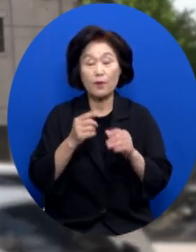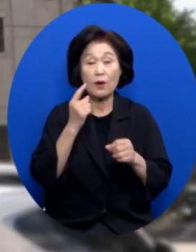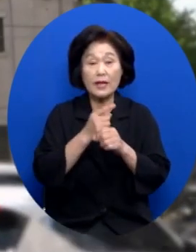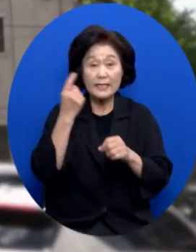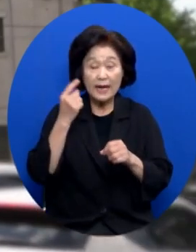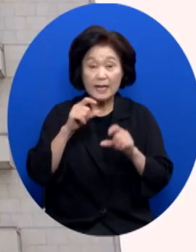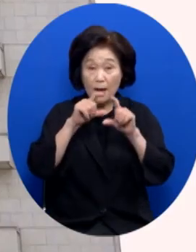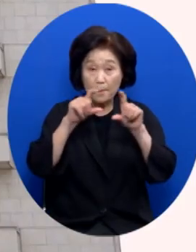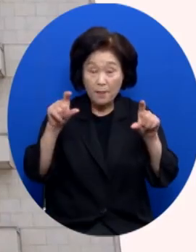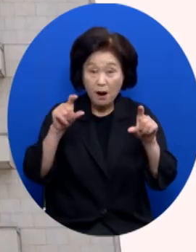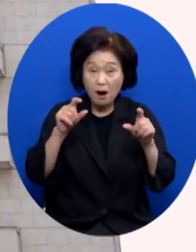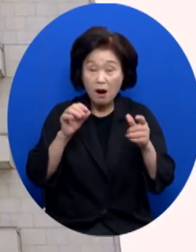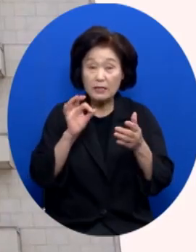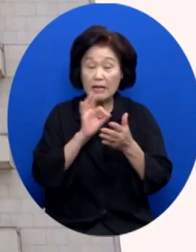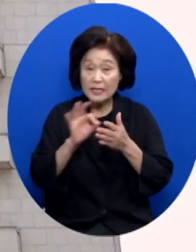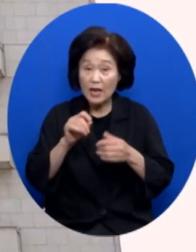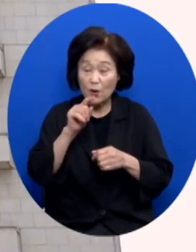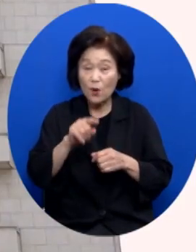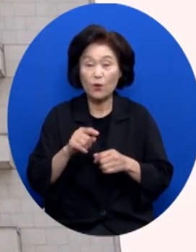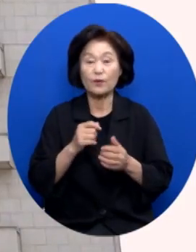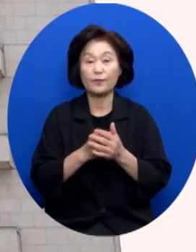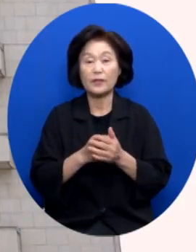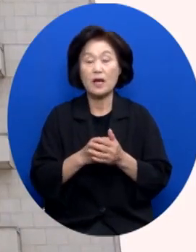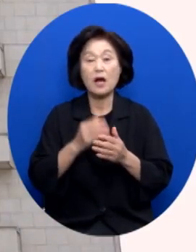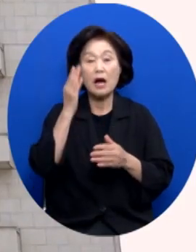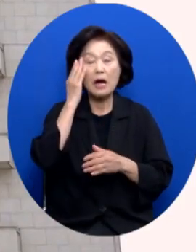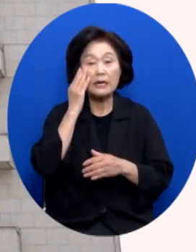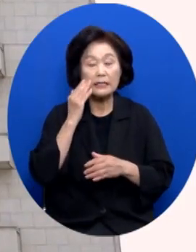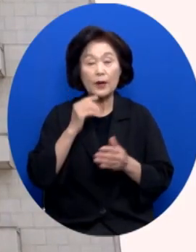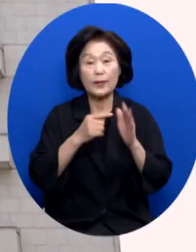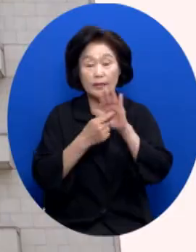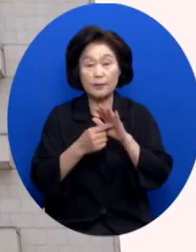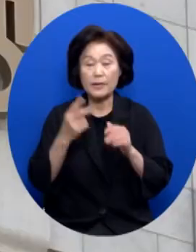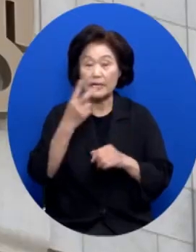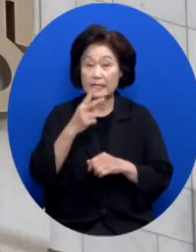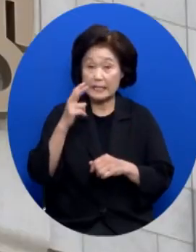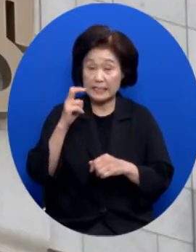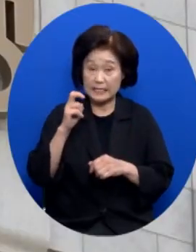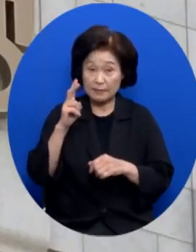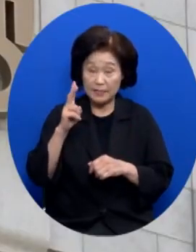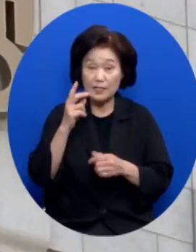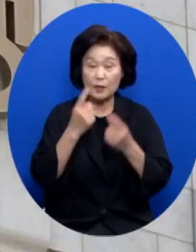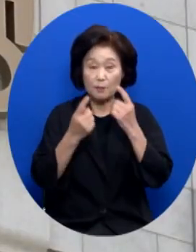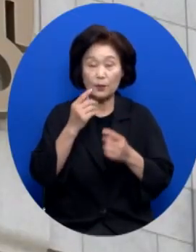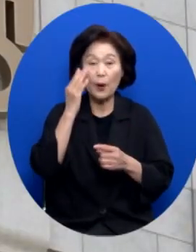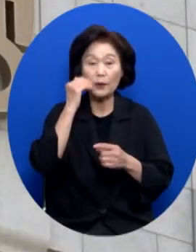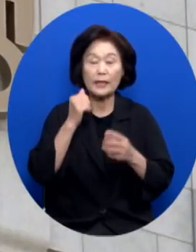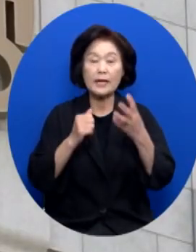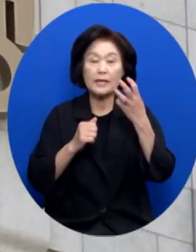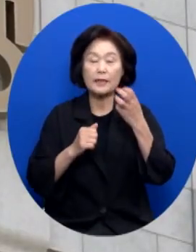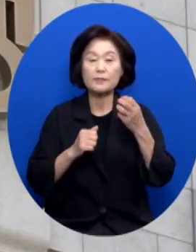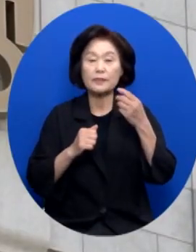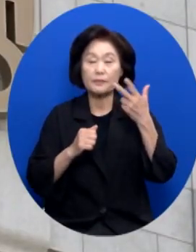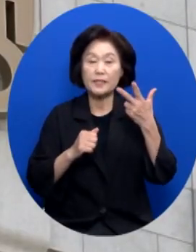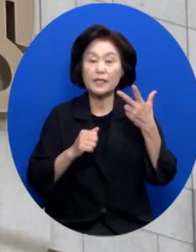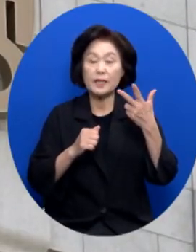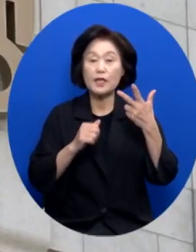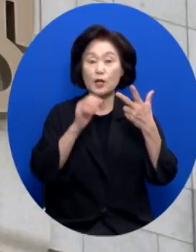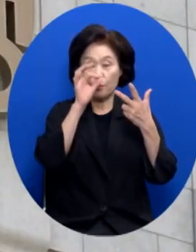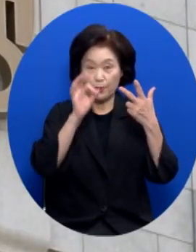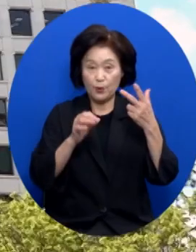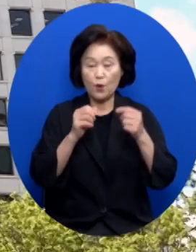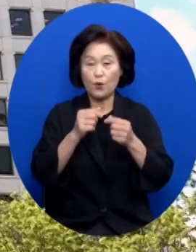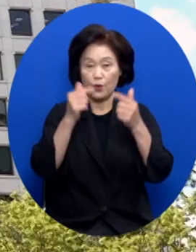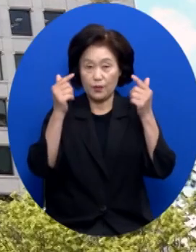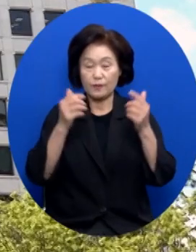경상수지는 354억 9천만 달러 흑자로 2022년 다 흑자폭이 37% 확대된 것으로 집게